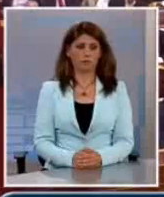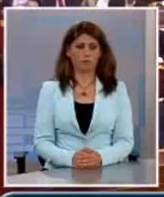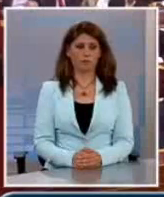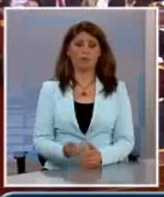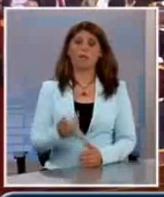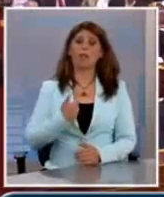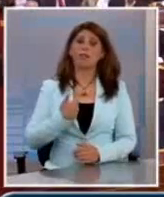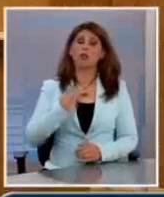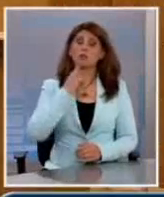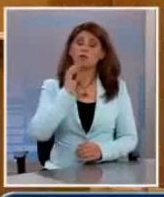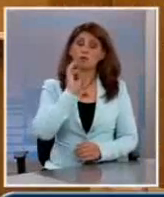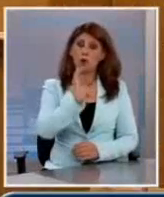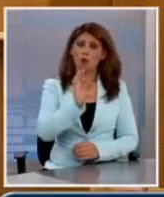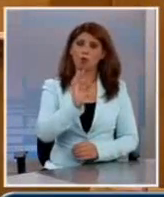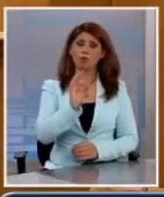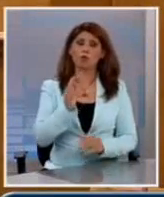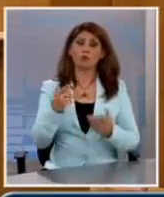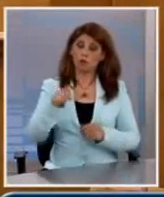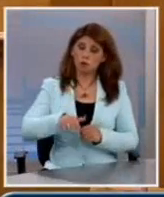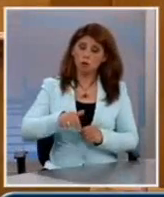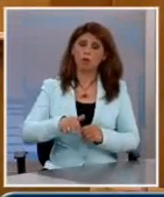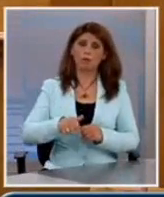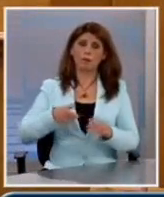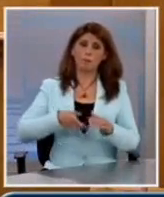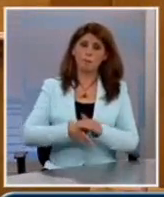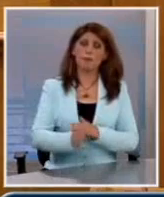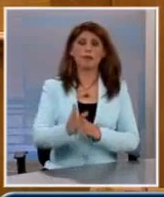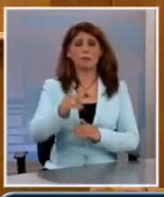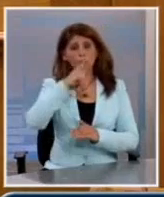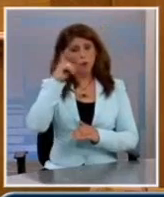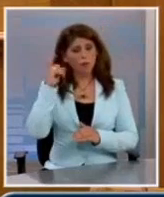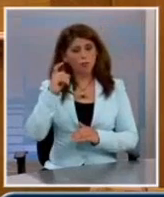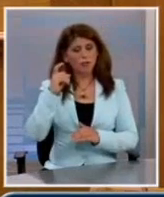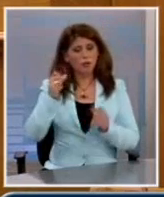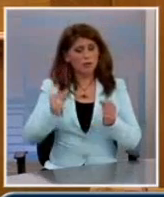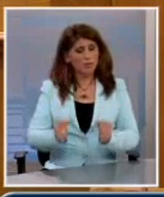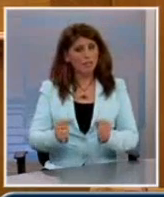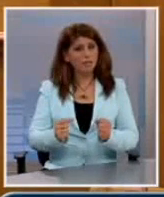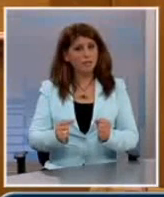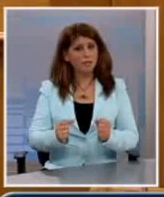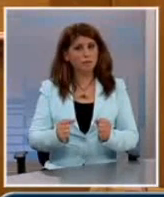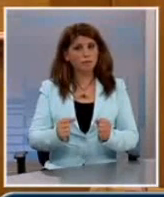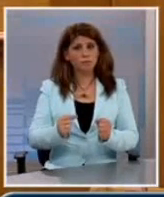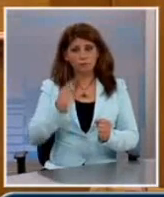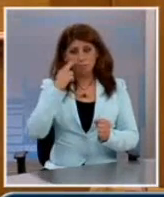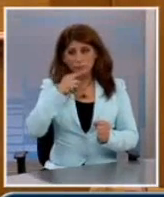Στόχος μας λοιπόν είναι τώρα που περνάμε το πιο δύσκολο κάβο να κοιτάξουμε στο